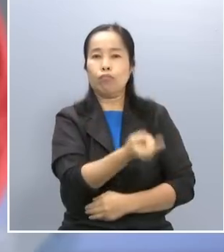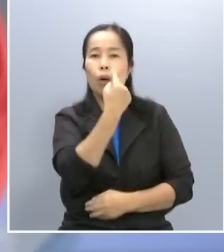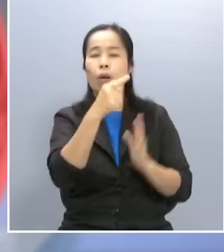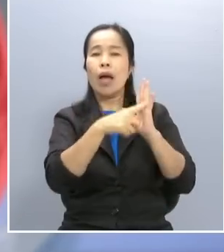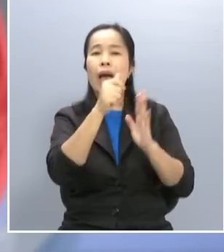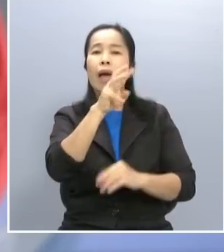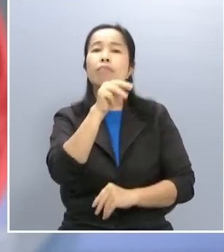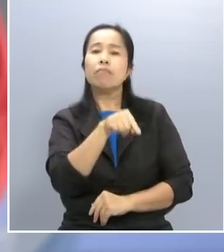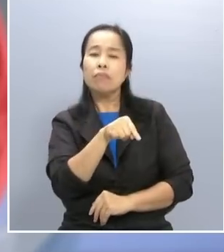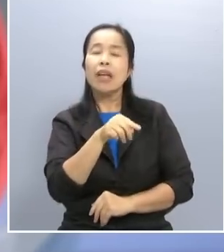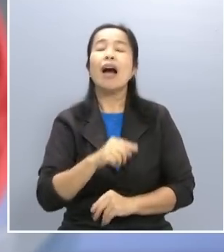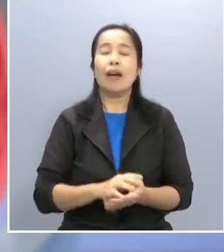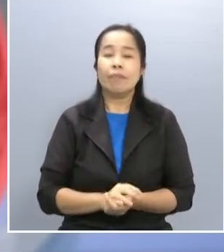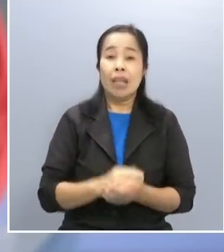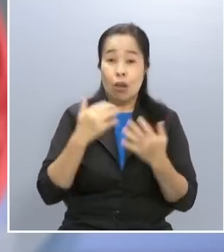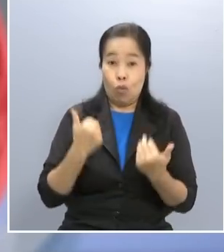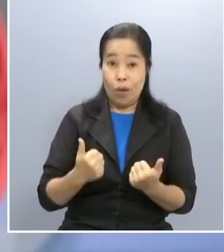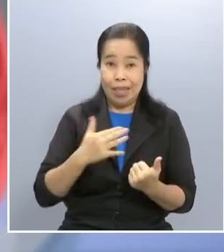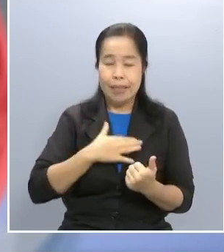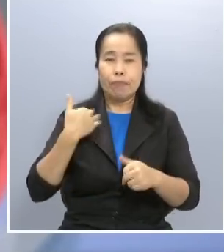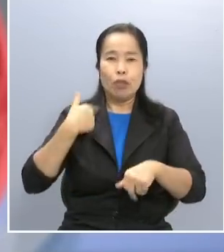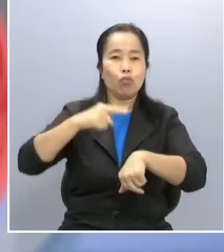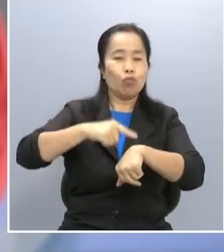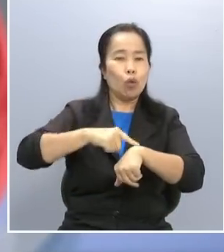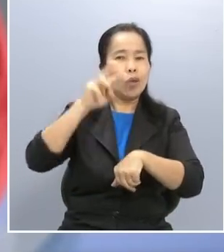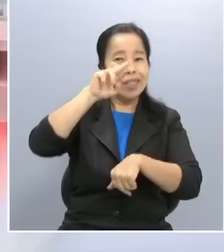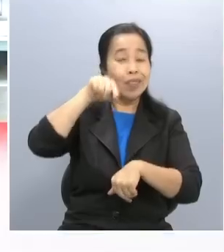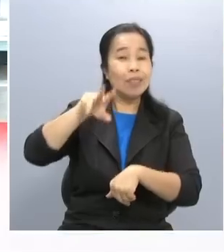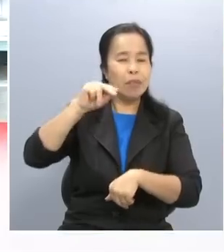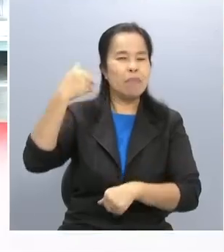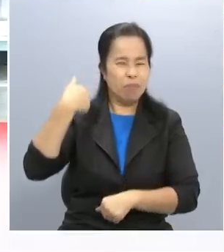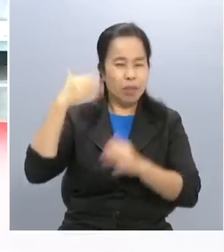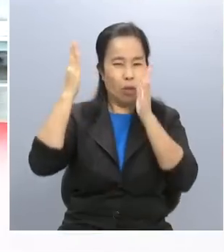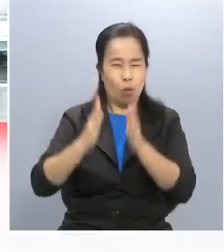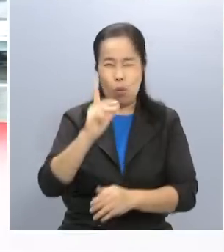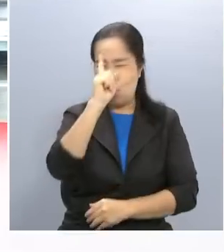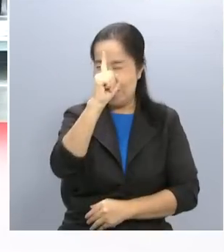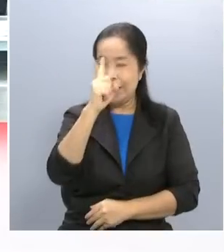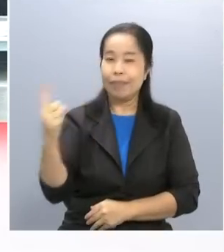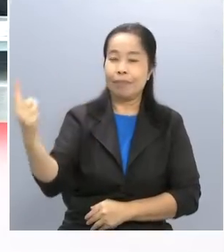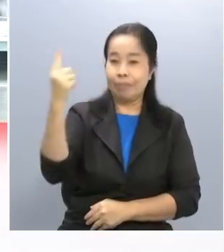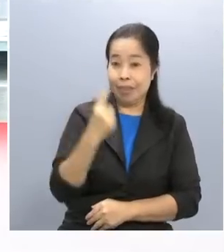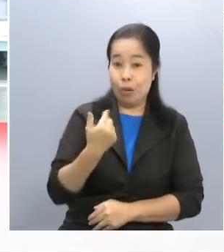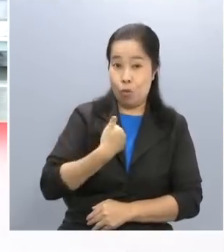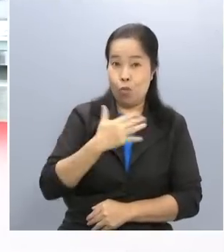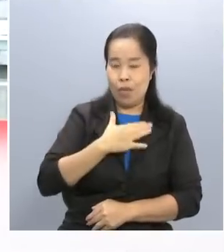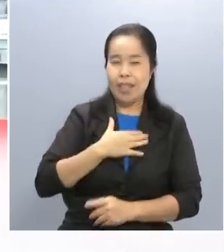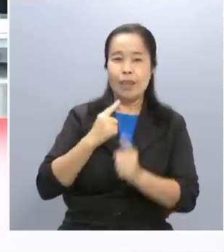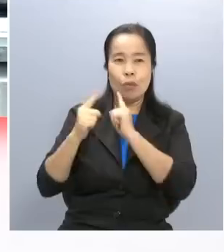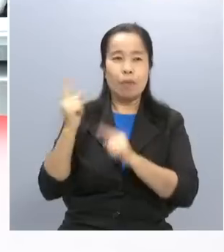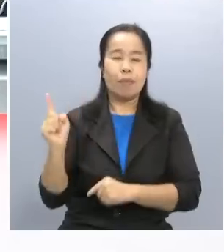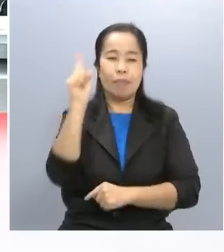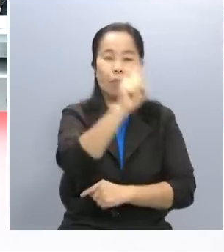นะครับคุณผู้ชมครับวันนี้ในรายการโหนกระแสนะฮะเราจะมีอีกหนึ่งบุคคลนะครับที่จะเข้าไปพบกับคุณแ